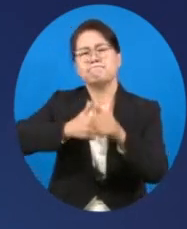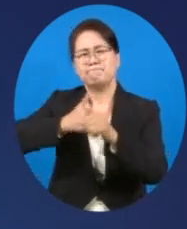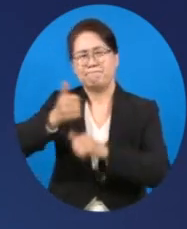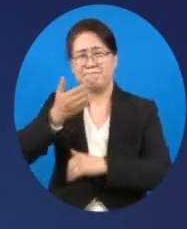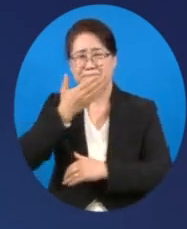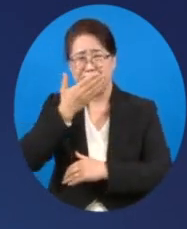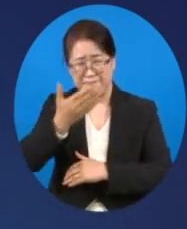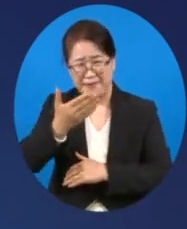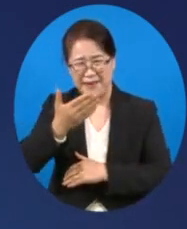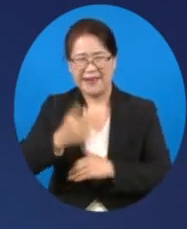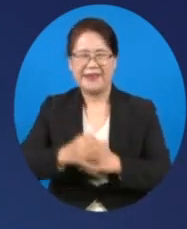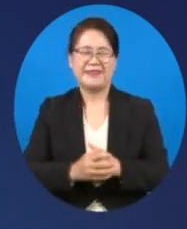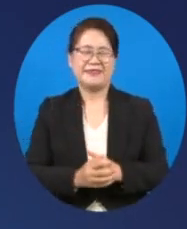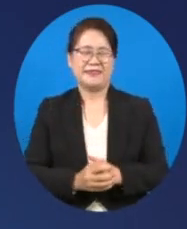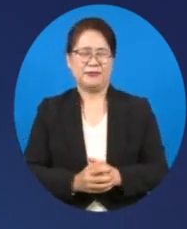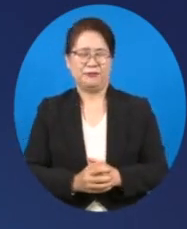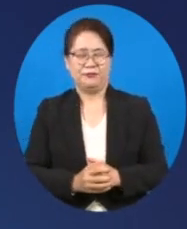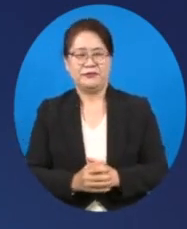사실입니다